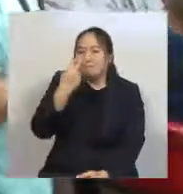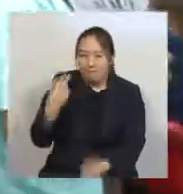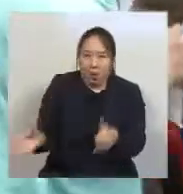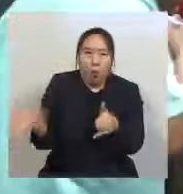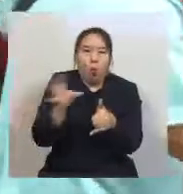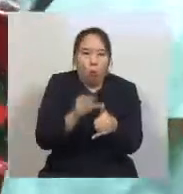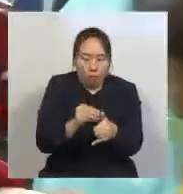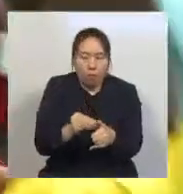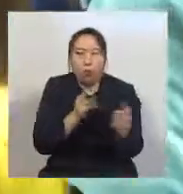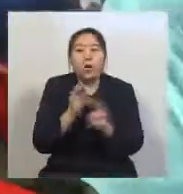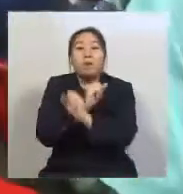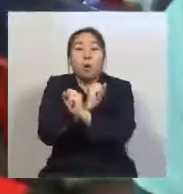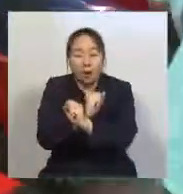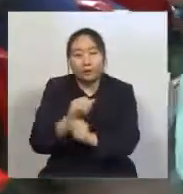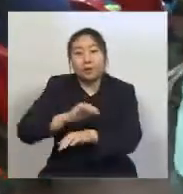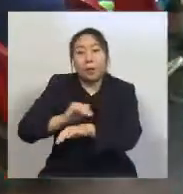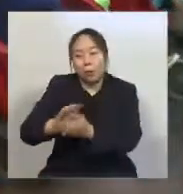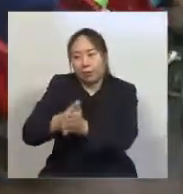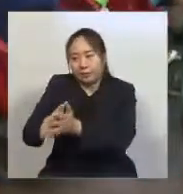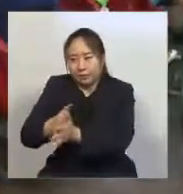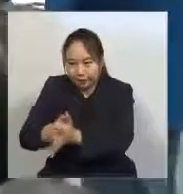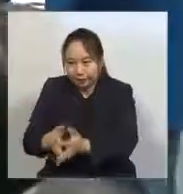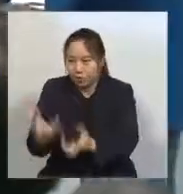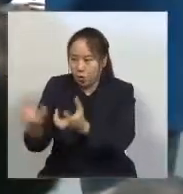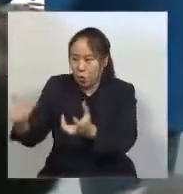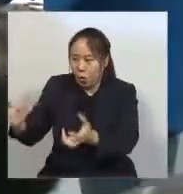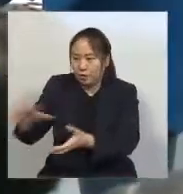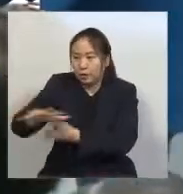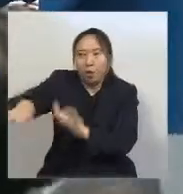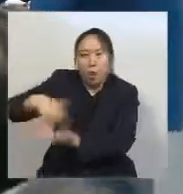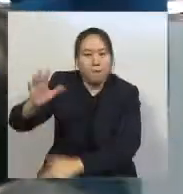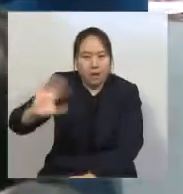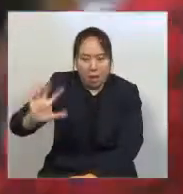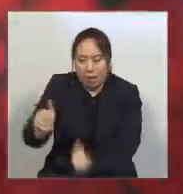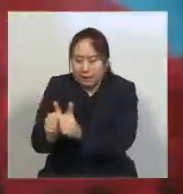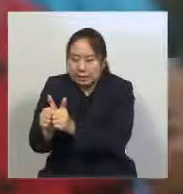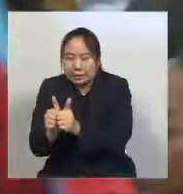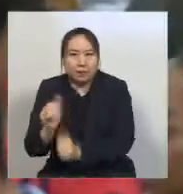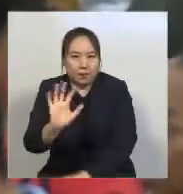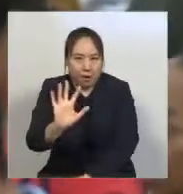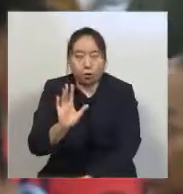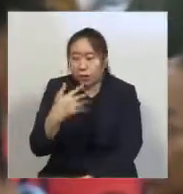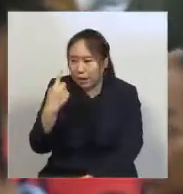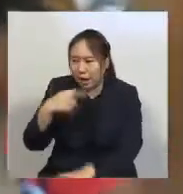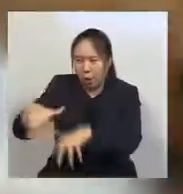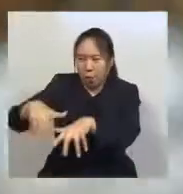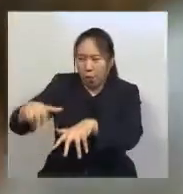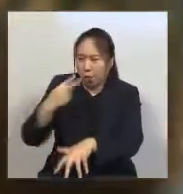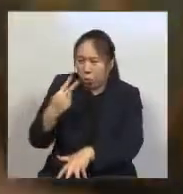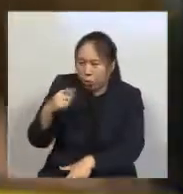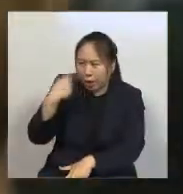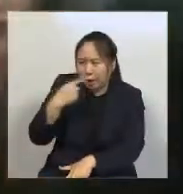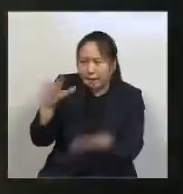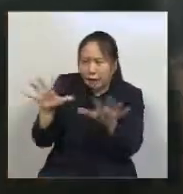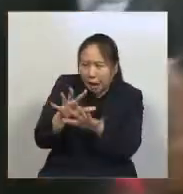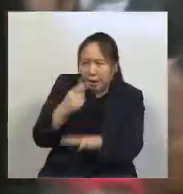ไม่ใช้ของร่วมกันไม่คุกคลีกับผู้ป่วยส่วนสถานที่ที่มีคนอยู่รวมกันหนาแน่นก็แนะนำให้มีการคัดกรองผู้ที่มีอาการคล้ายไข้หวัด